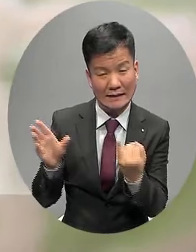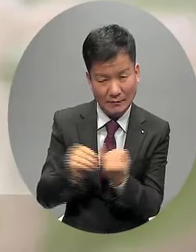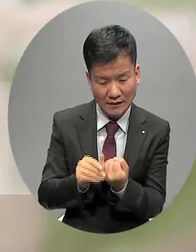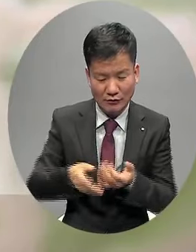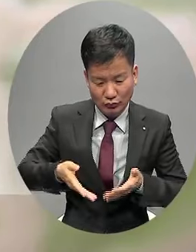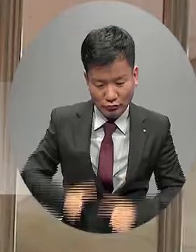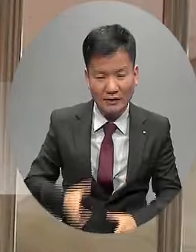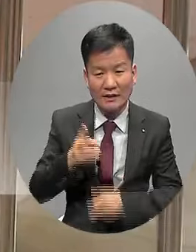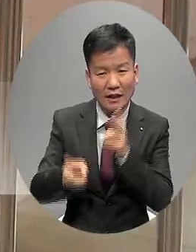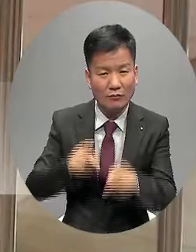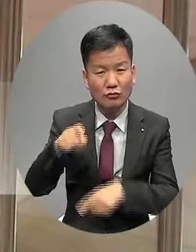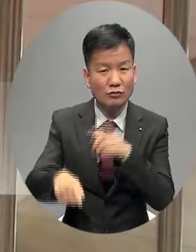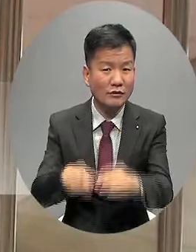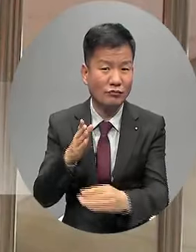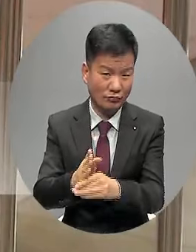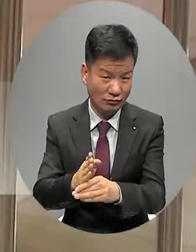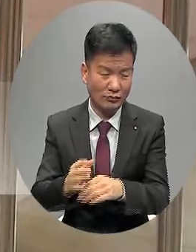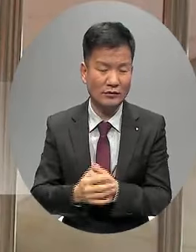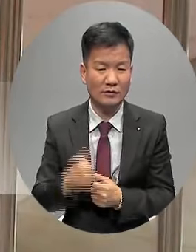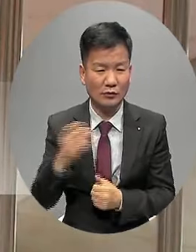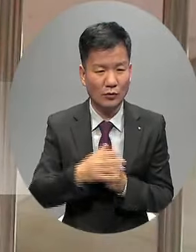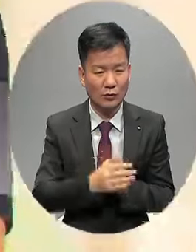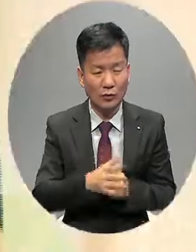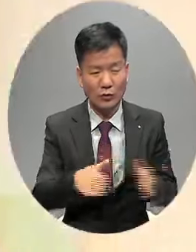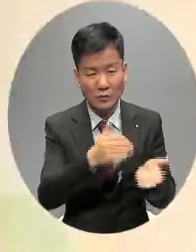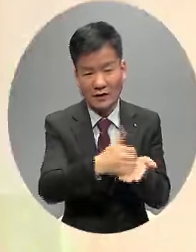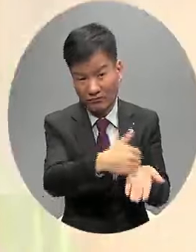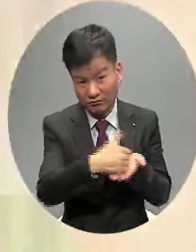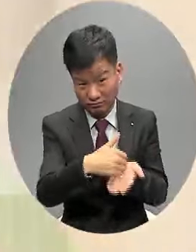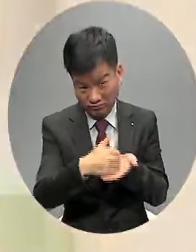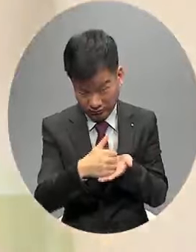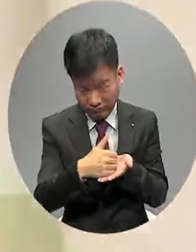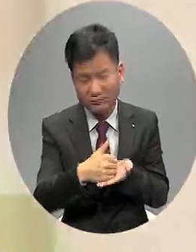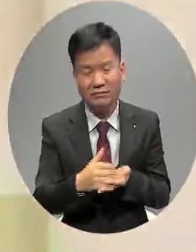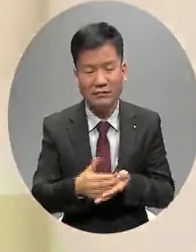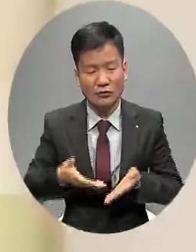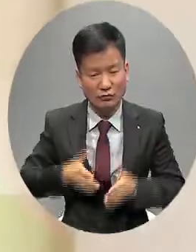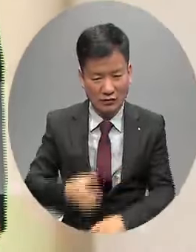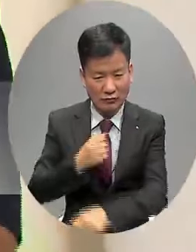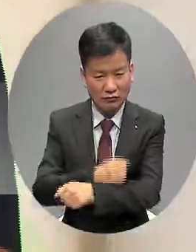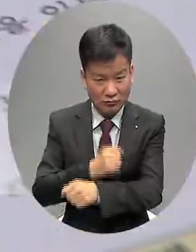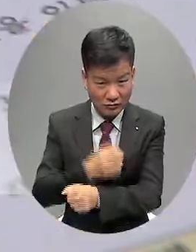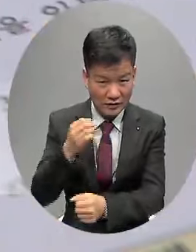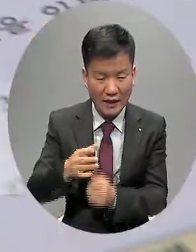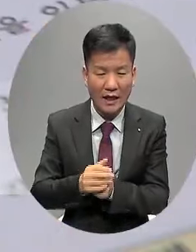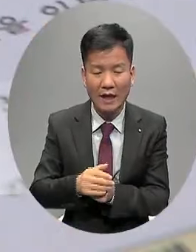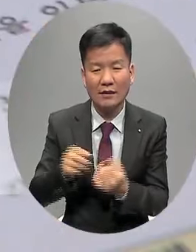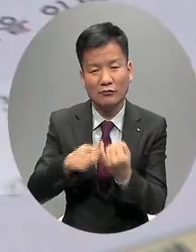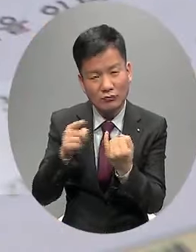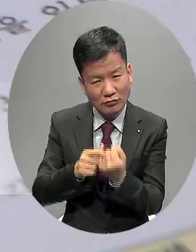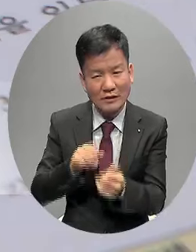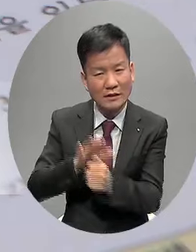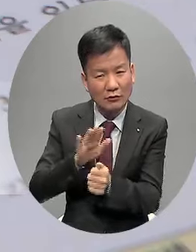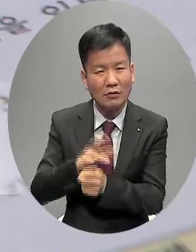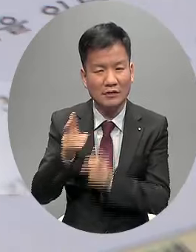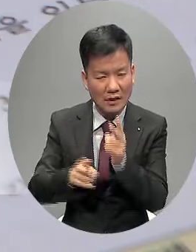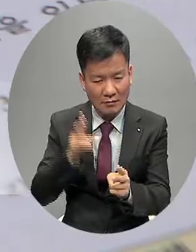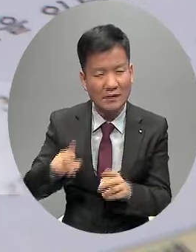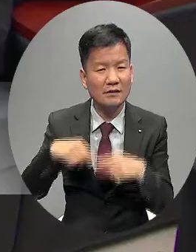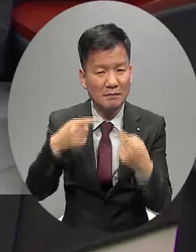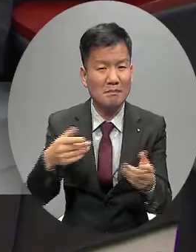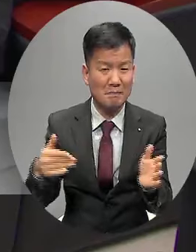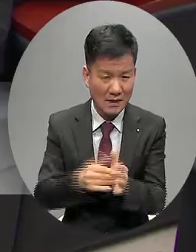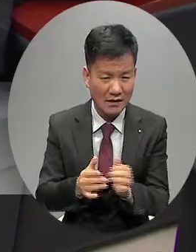육아 관련 사업을 추진하고 있고 김 지사의 강력한 요구에 못 이겨 출산 육아수당과 산후조리비 지원 사업에